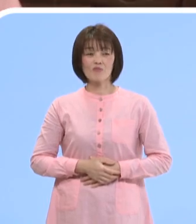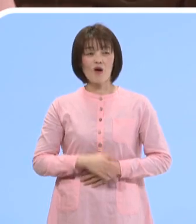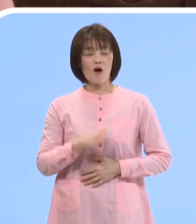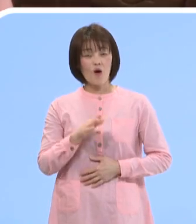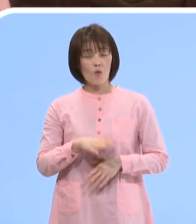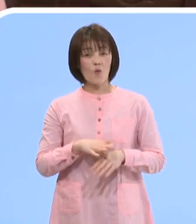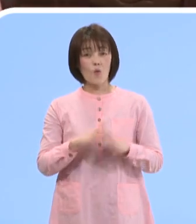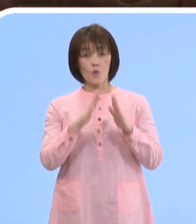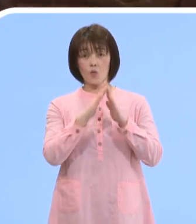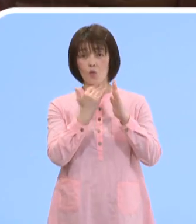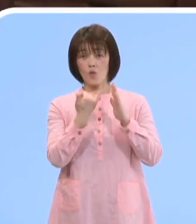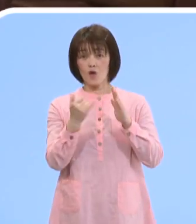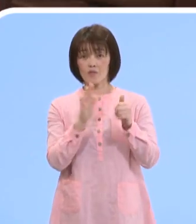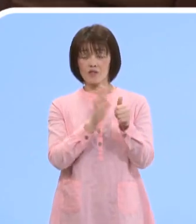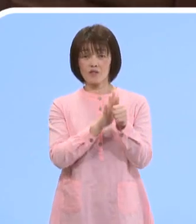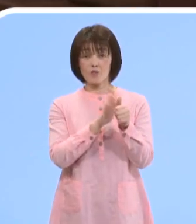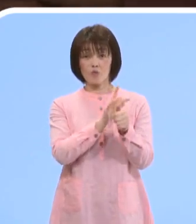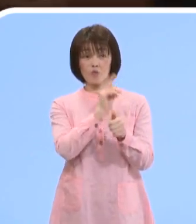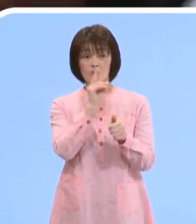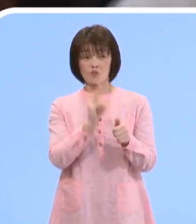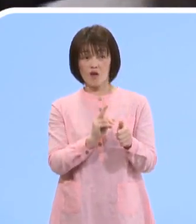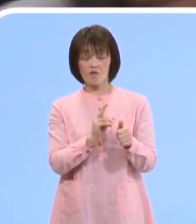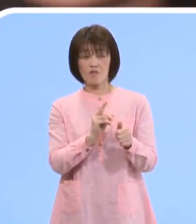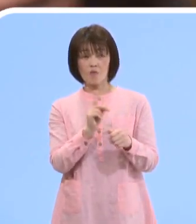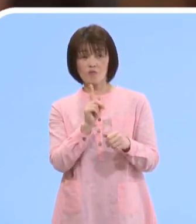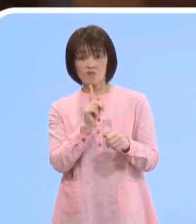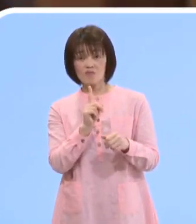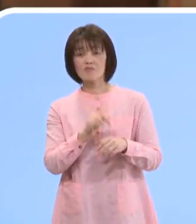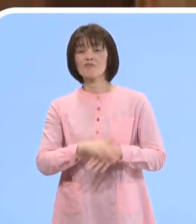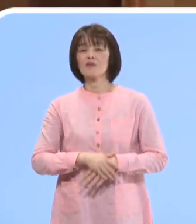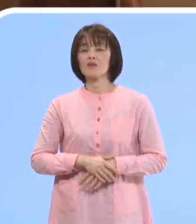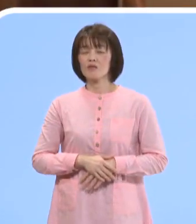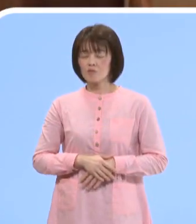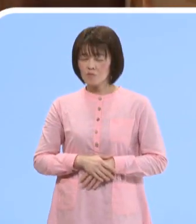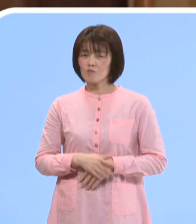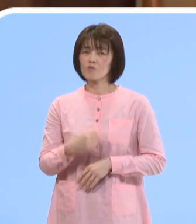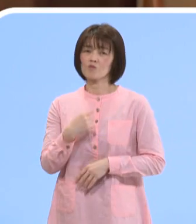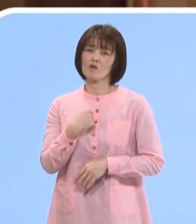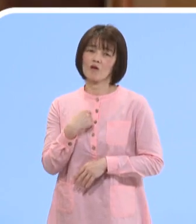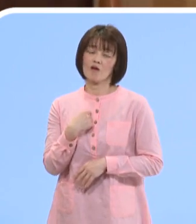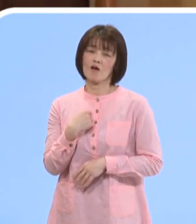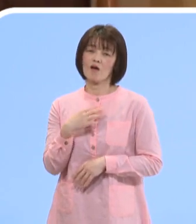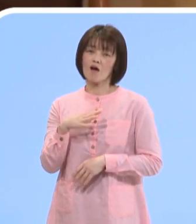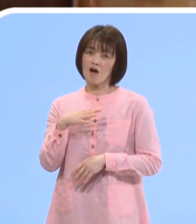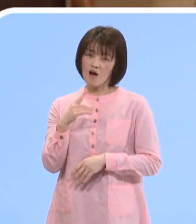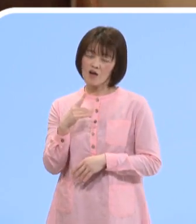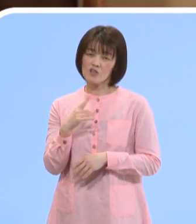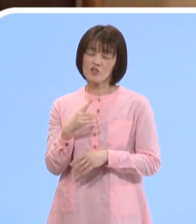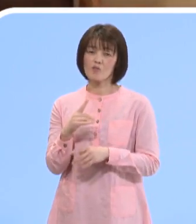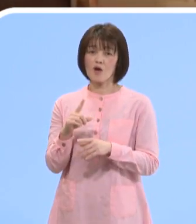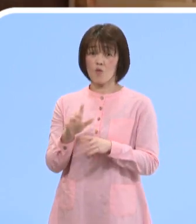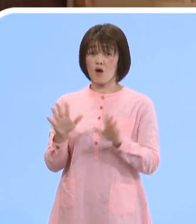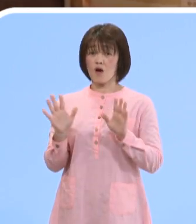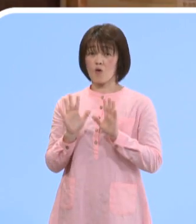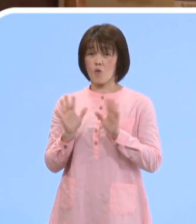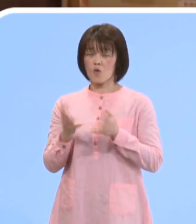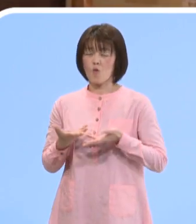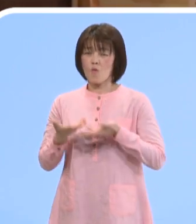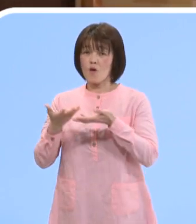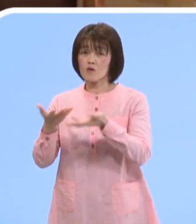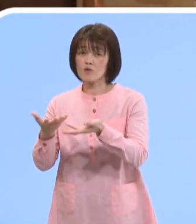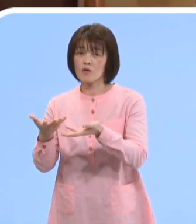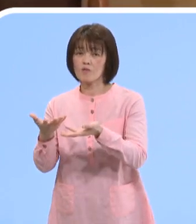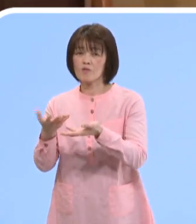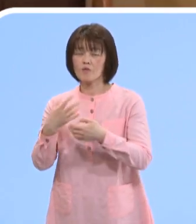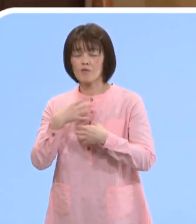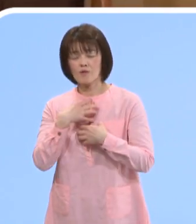このファミリーサポートセンターについてはどう思われますか？ そうですね、やはり初めは不安もありましたし、一般の方に見てい